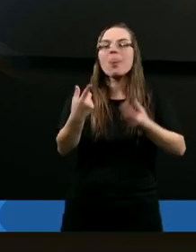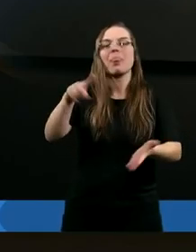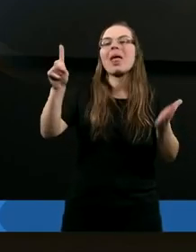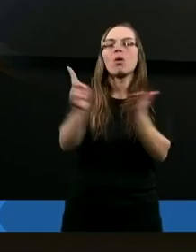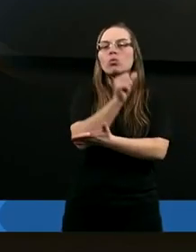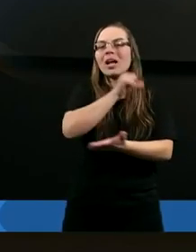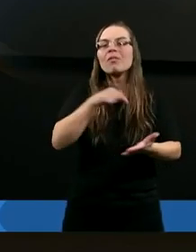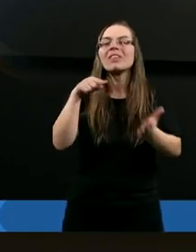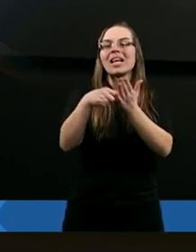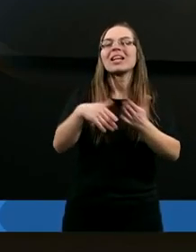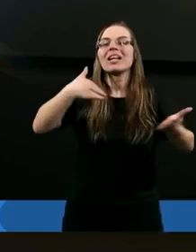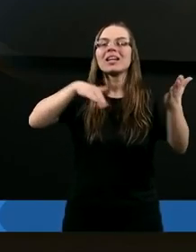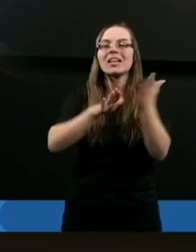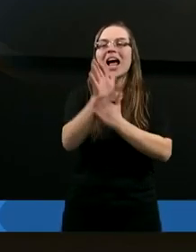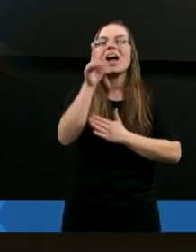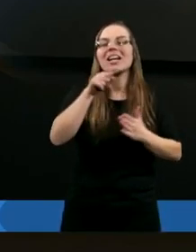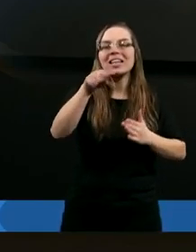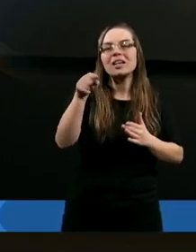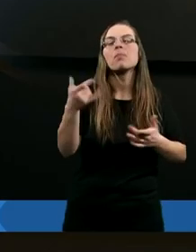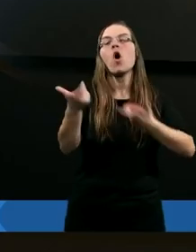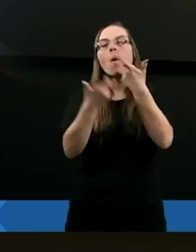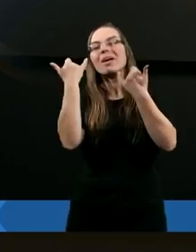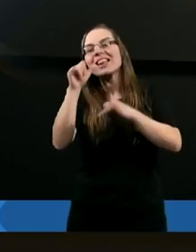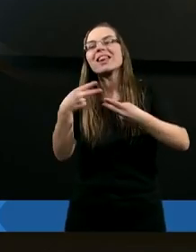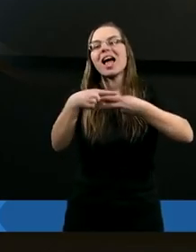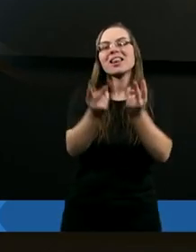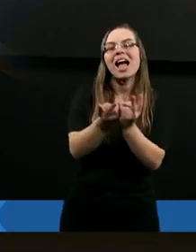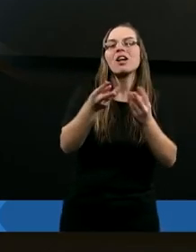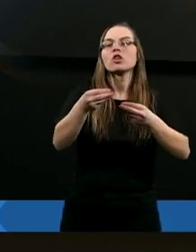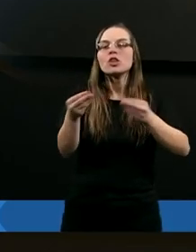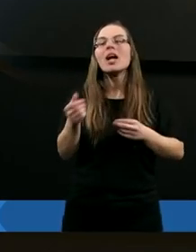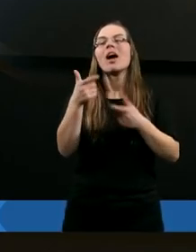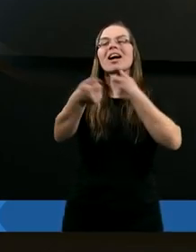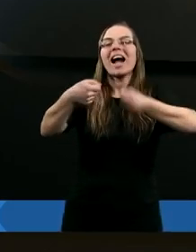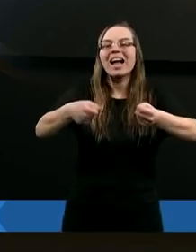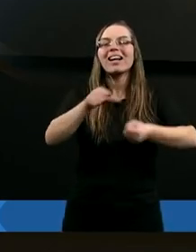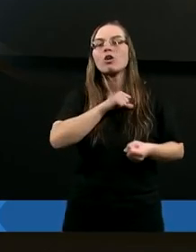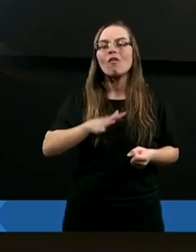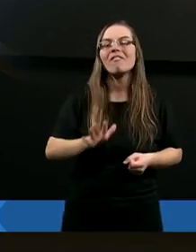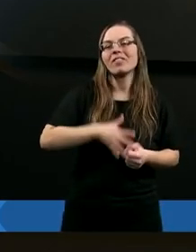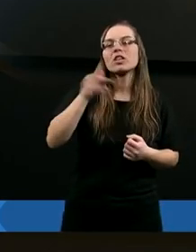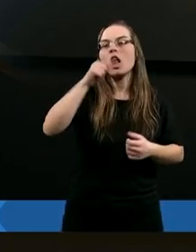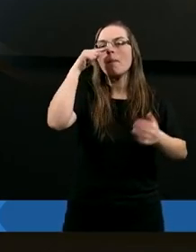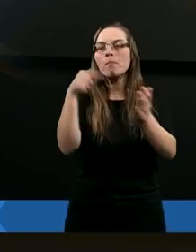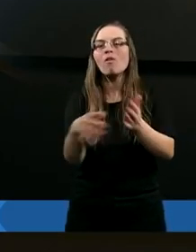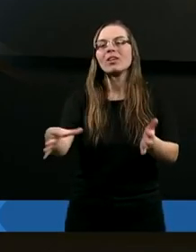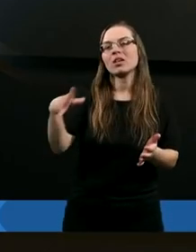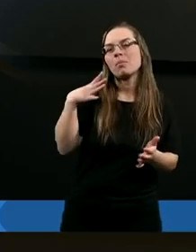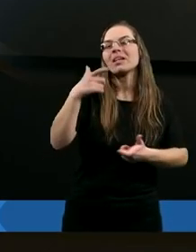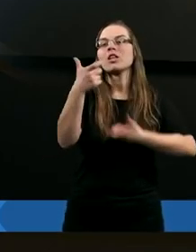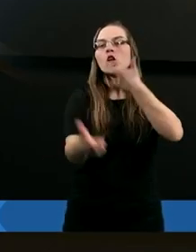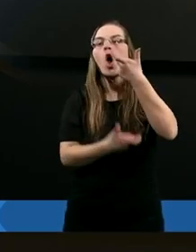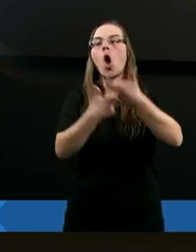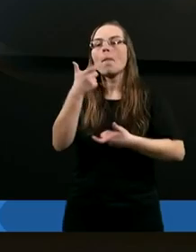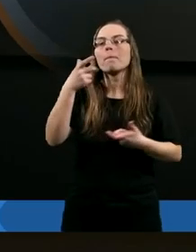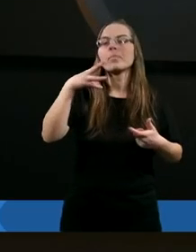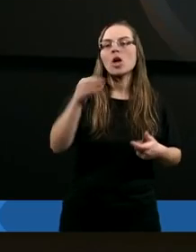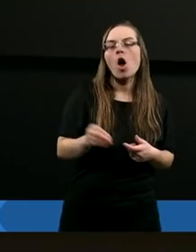udało się, wtedy zaczął z niej robić inne naczynie, jak garncarzowi wydawało się, że powinno być zrobione.